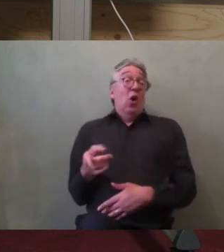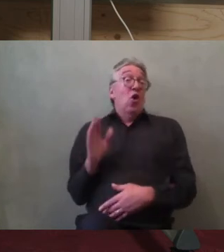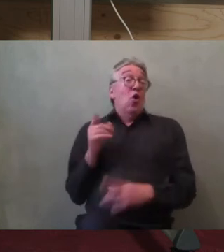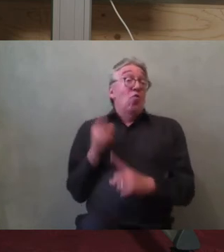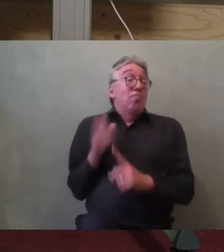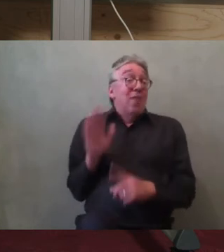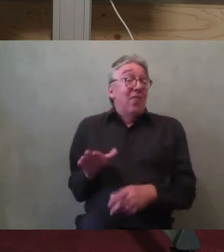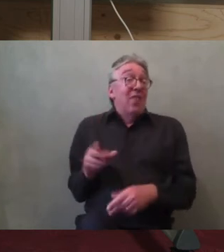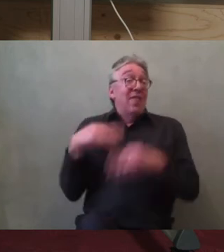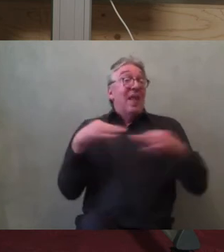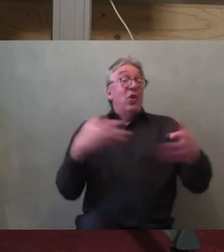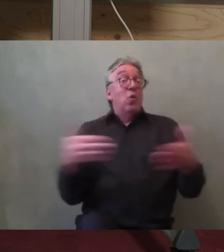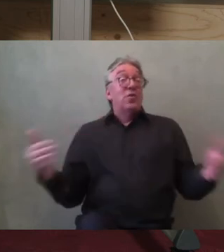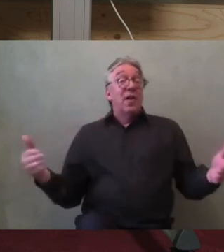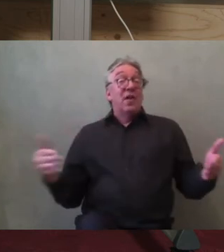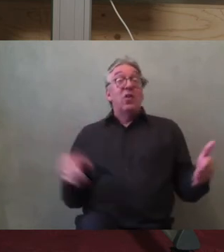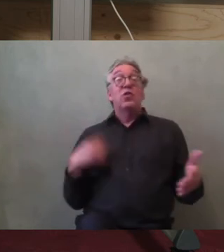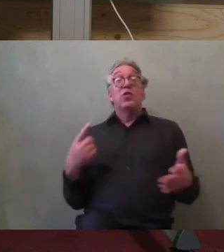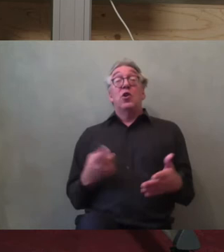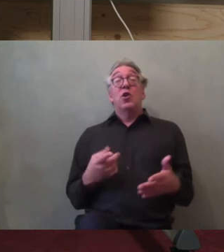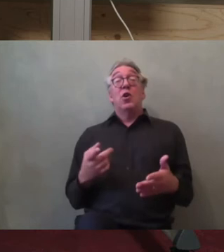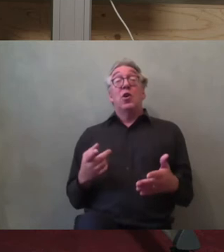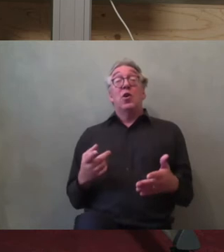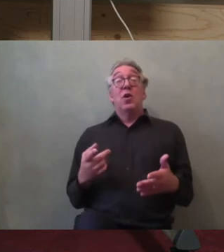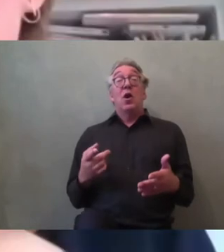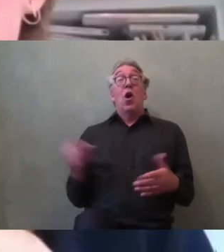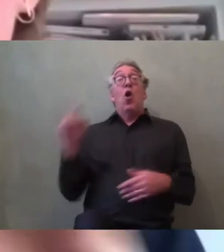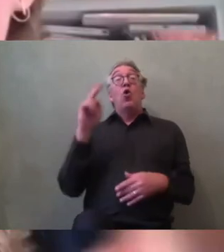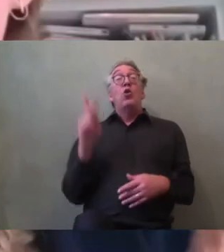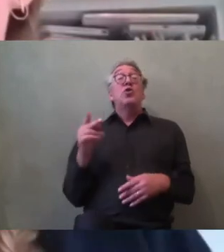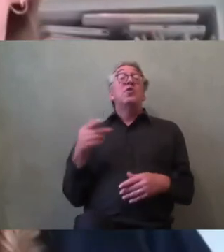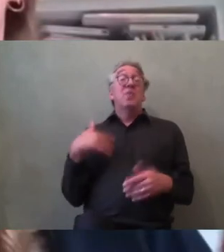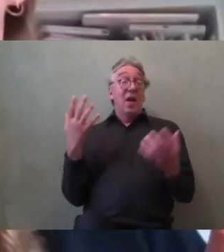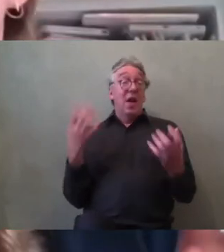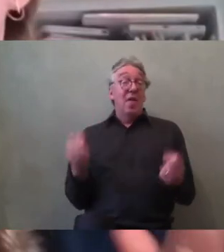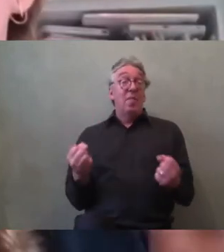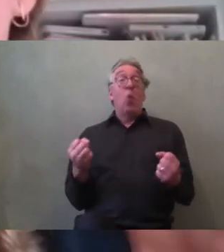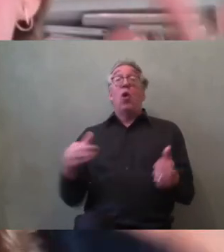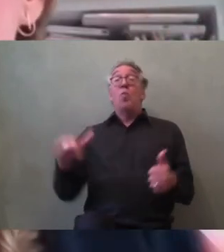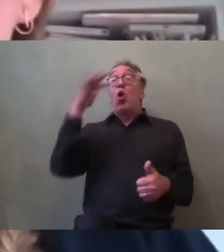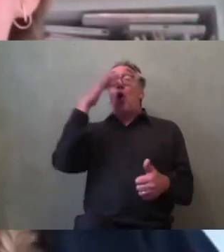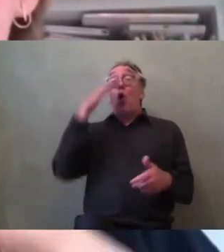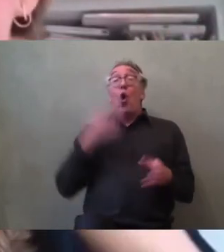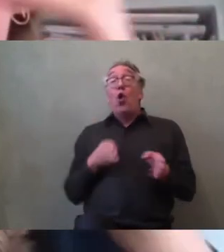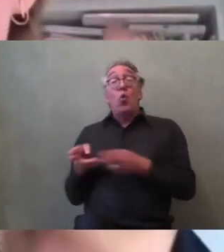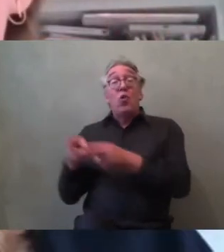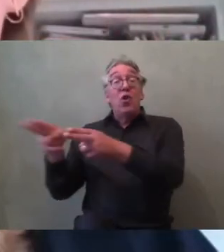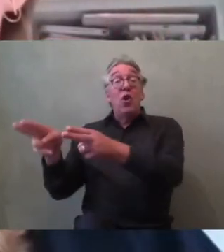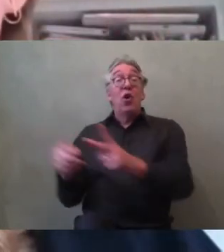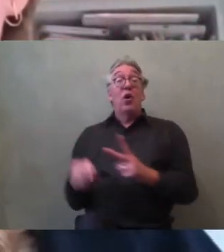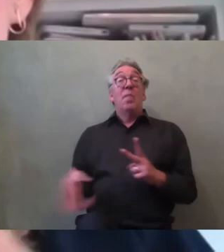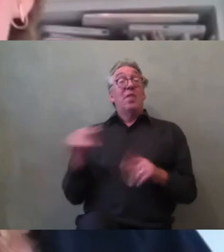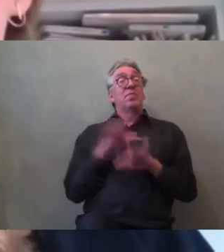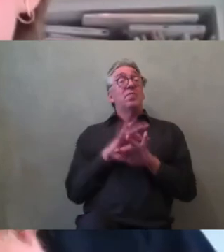het faciliteert als het ware de kunst. Door middel van tastobjecten en een geurroute. Waar door middel van meerdere geuren als het